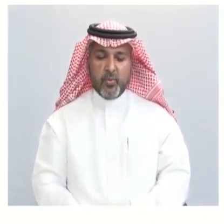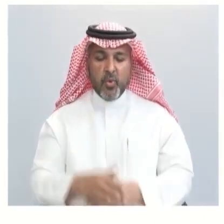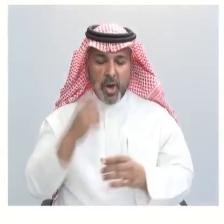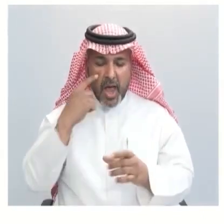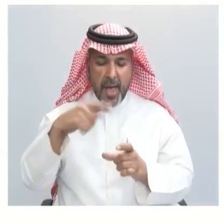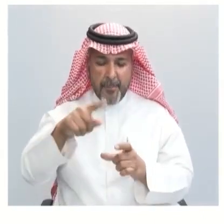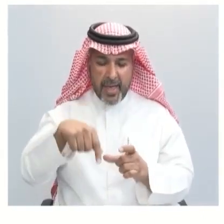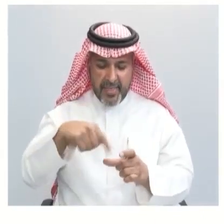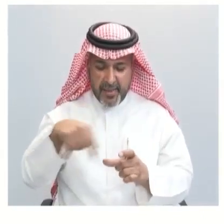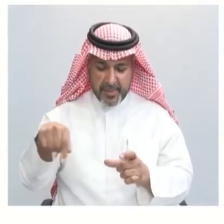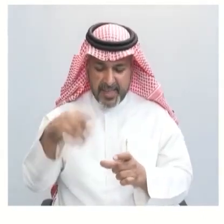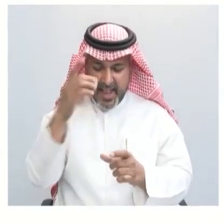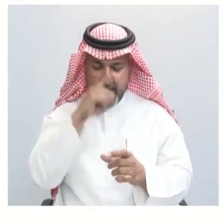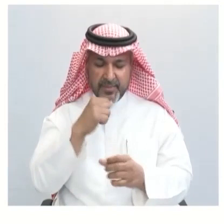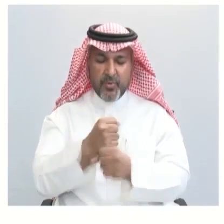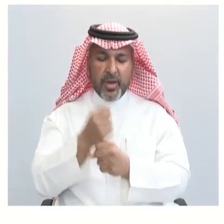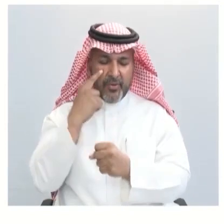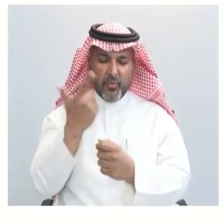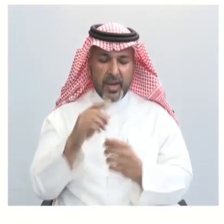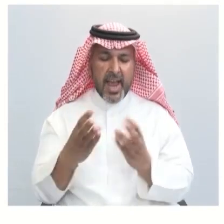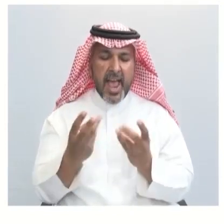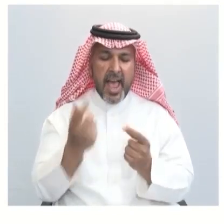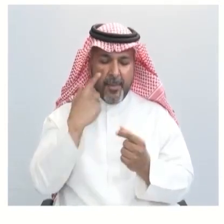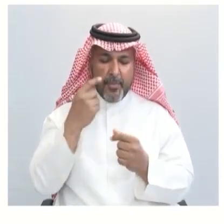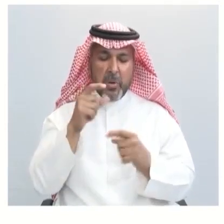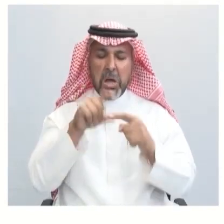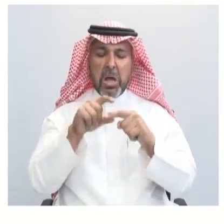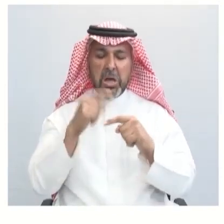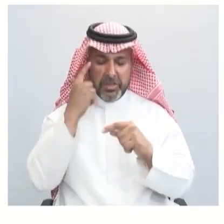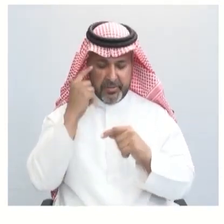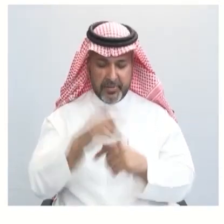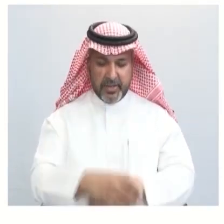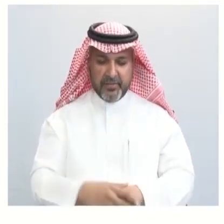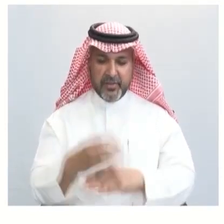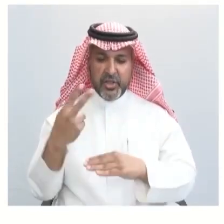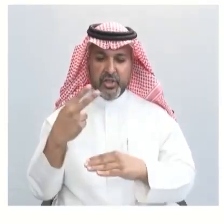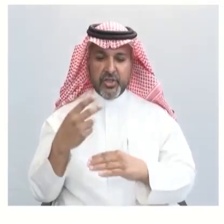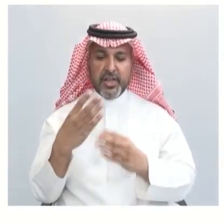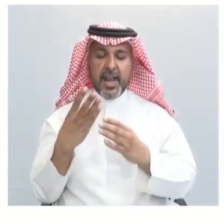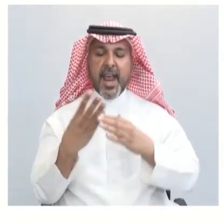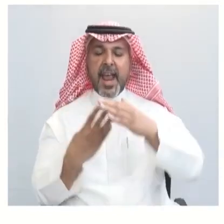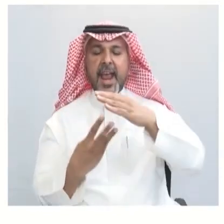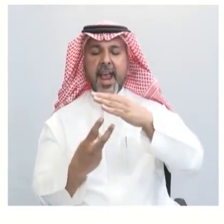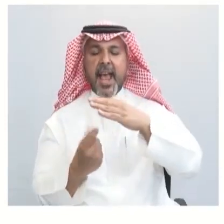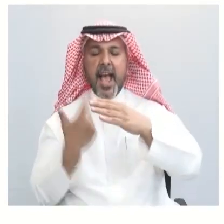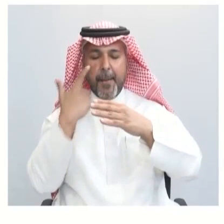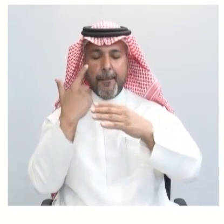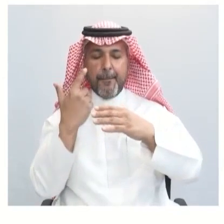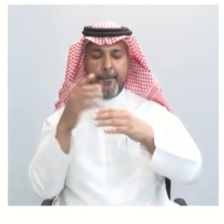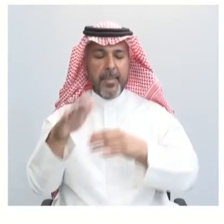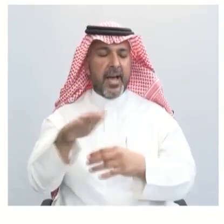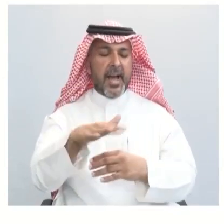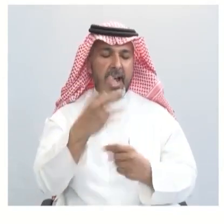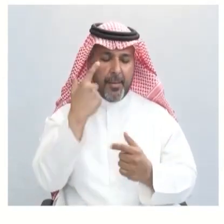اقسم 20 على عدد الاشخاص 20 اللي هو ممكن تكون مساحه اللي هي مساحه المنطاد راح